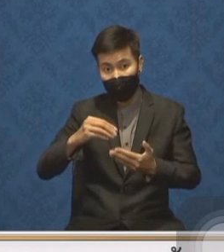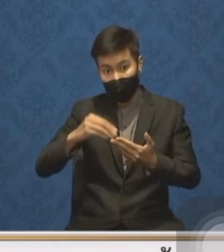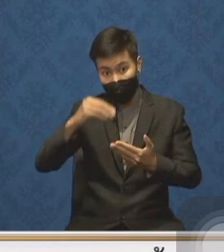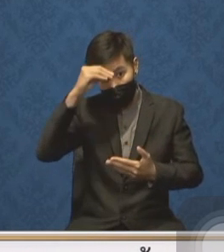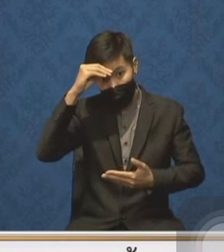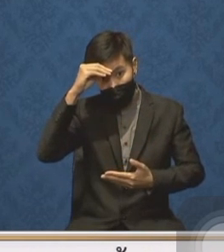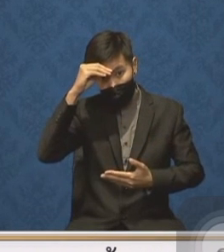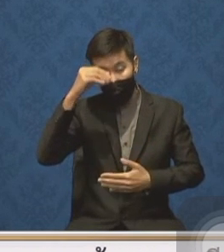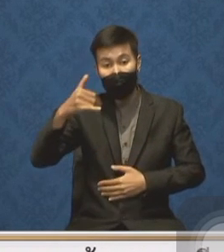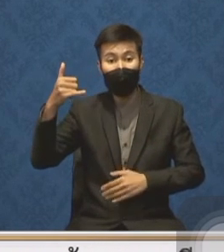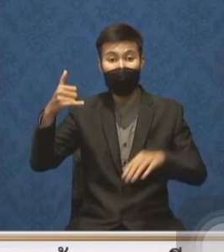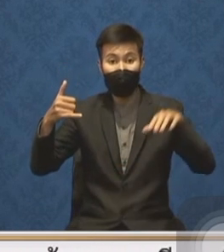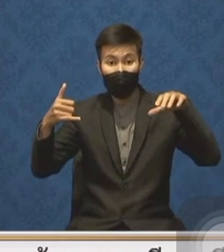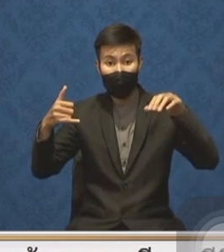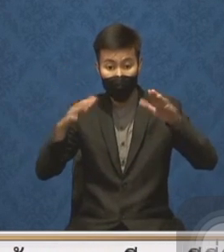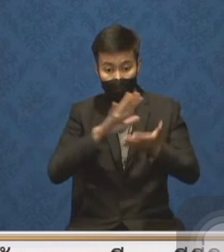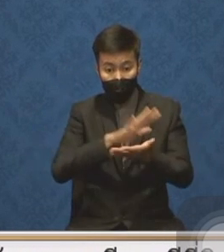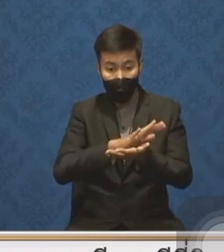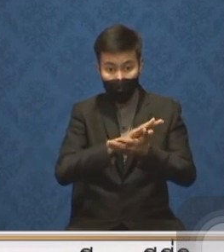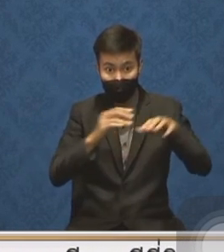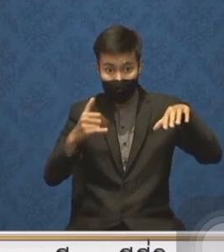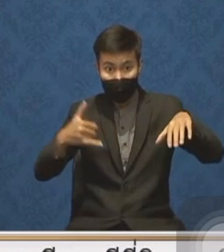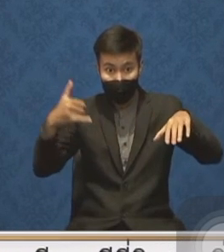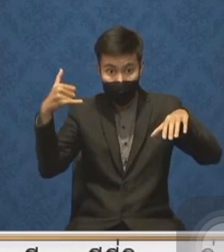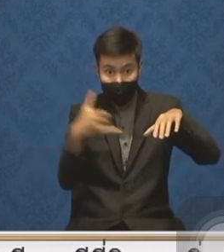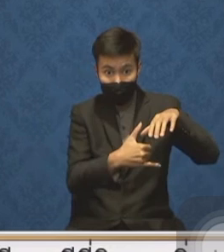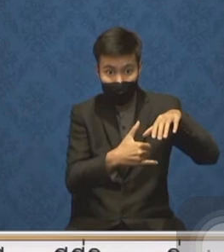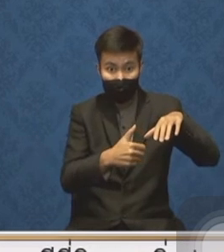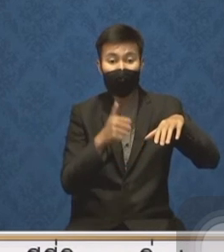ามารถกลับเข้ามาเรียนหนังสือที่โรงเรียนครับแต่เราก